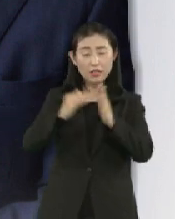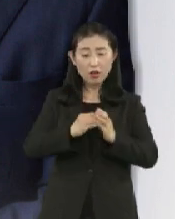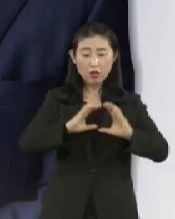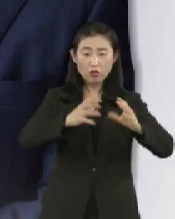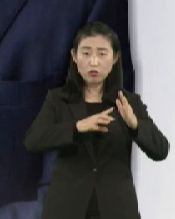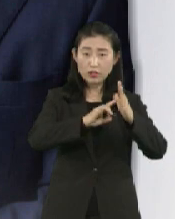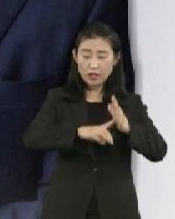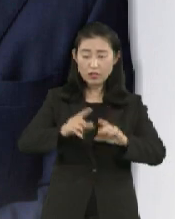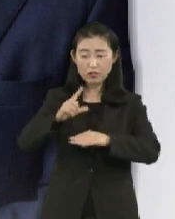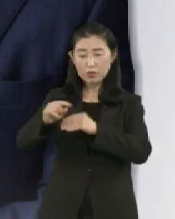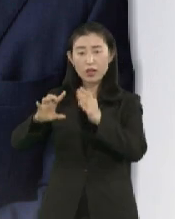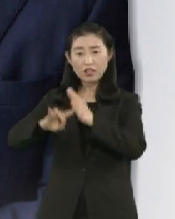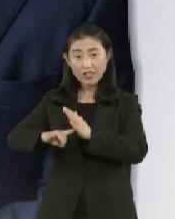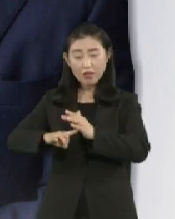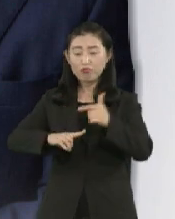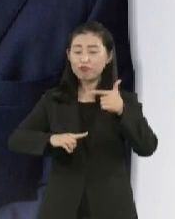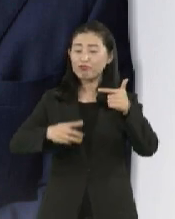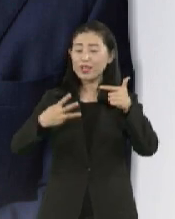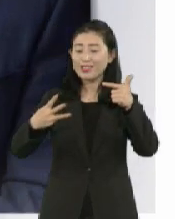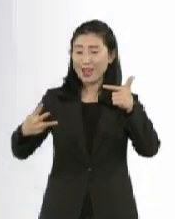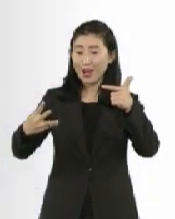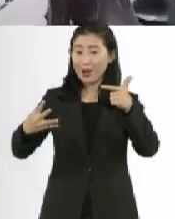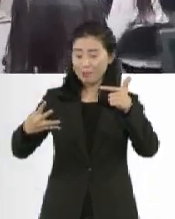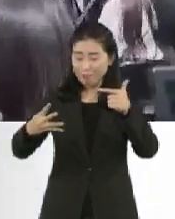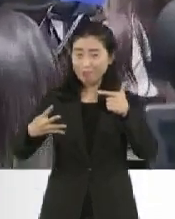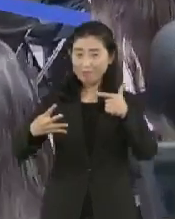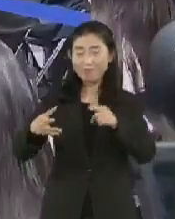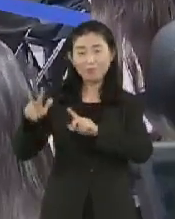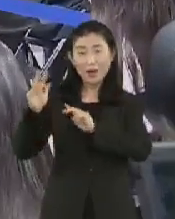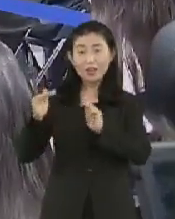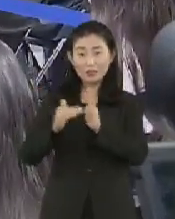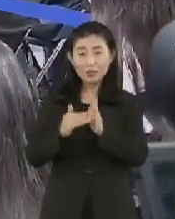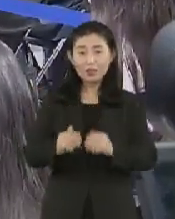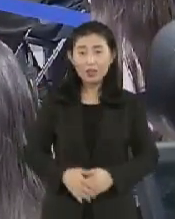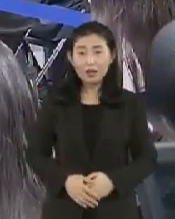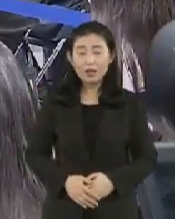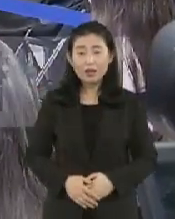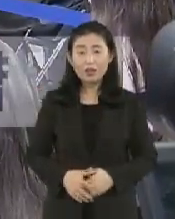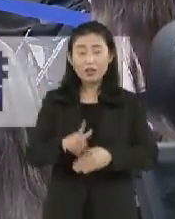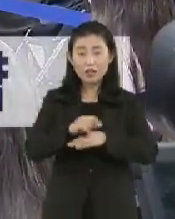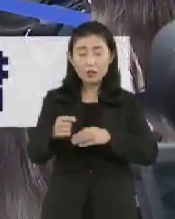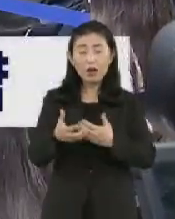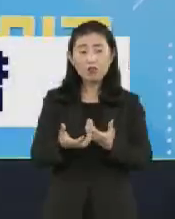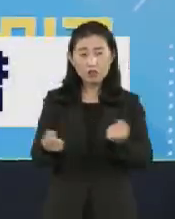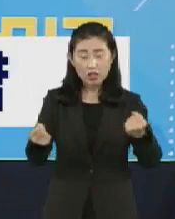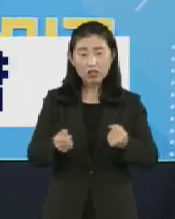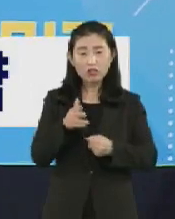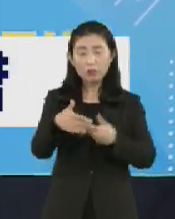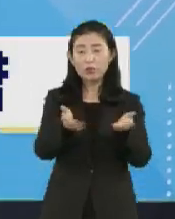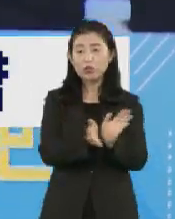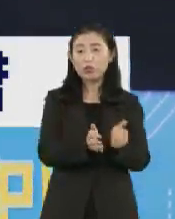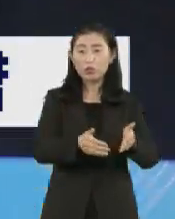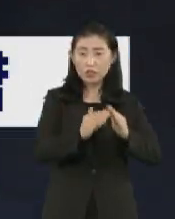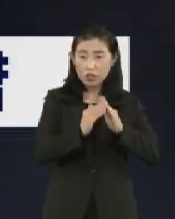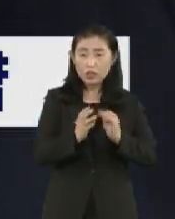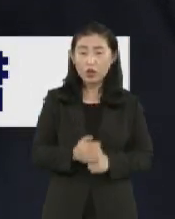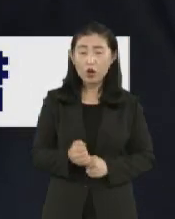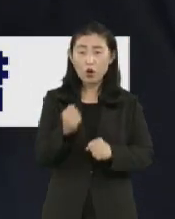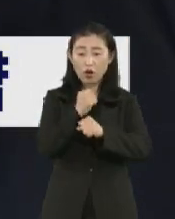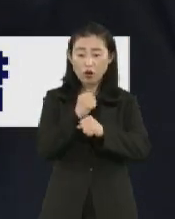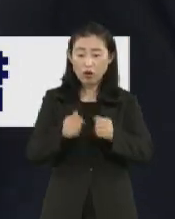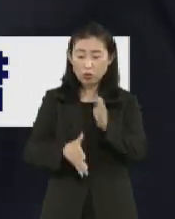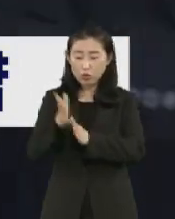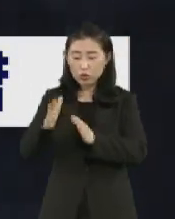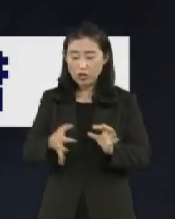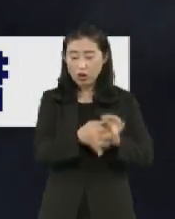지방세 비율도 6대 4로 조정을 약속했습니다 지망 프로 그를 위한 전담기구 설치 업 초과 며 그 애가 시